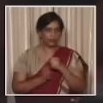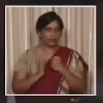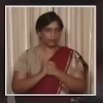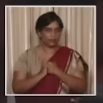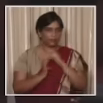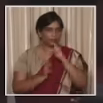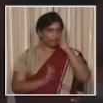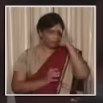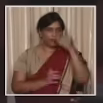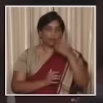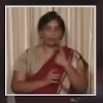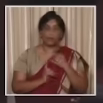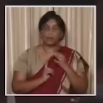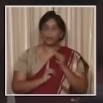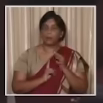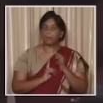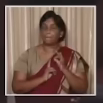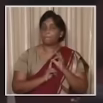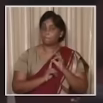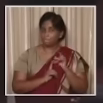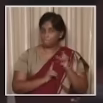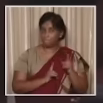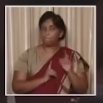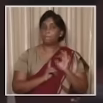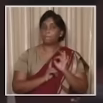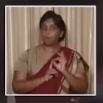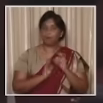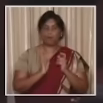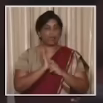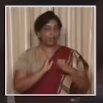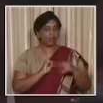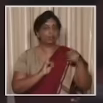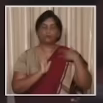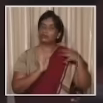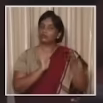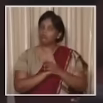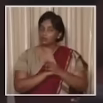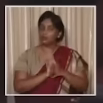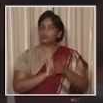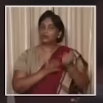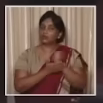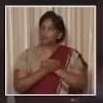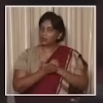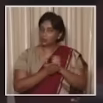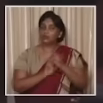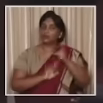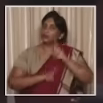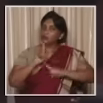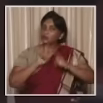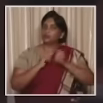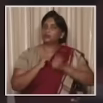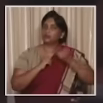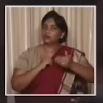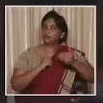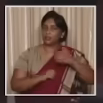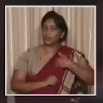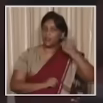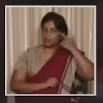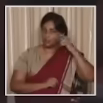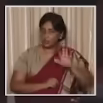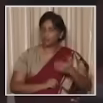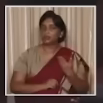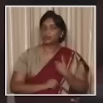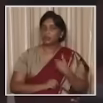මෙහි. අපි ප්‍රයිවට් ක්‍රීඩර්ස් සමග, එන පුද්ගලික නයහිමියන් සමග මේ සියලුම සාකච්ඡා ඉදිරියට අපි ගෙනියන්න බලාපොරොත්තු